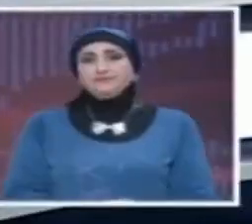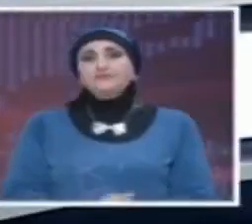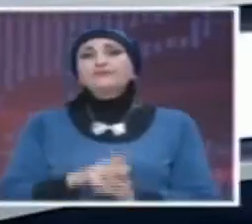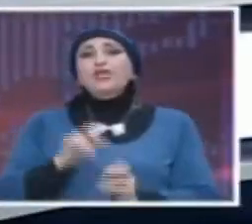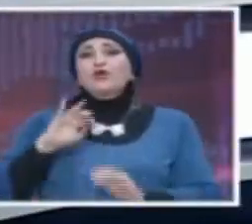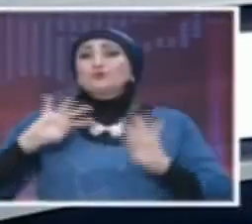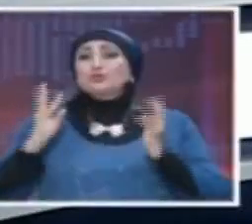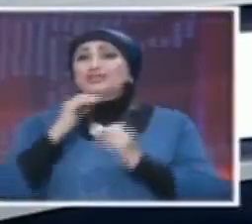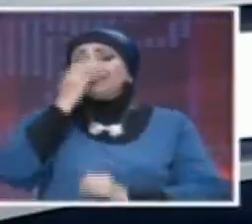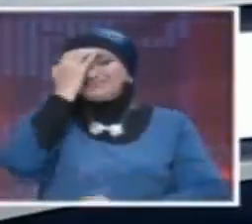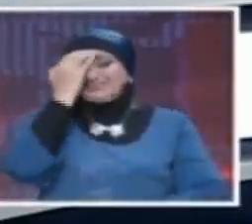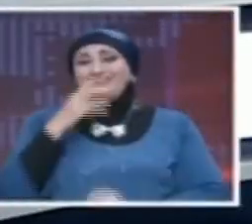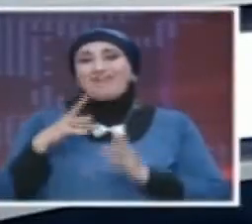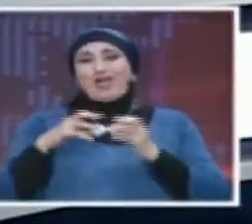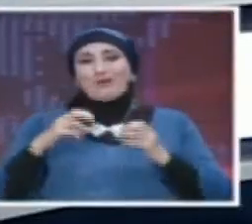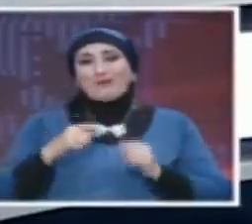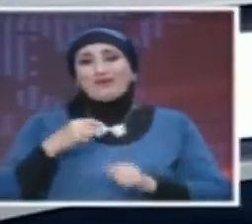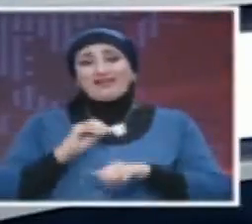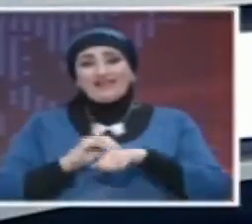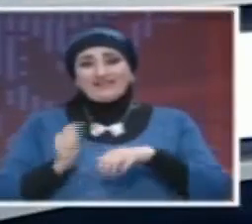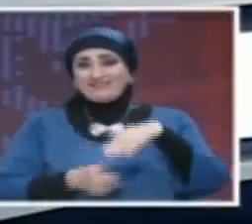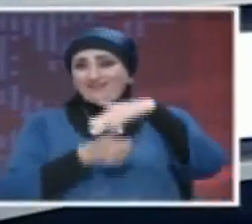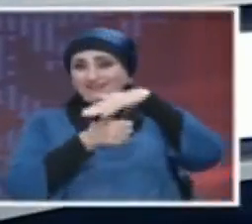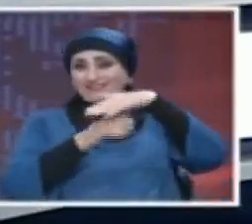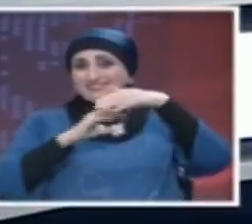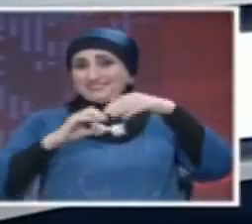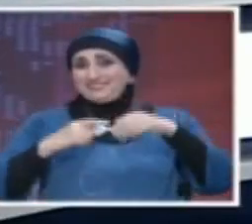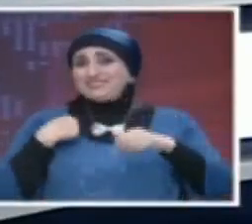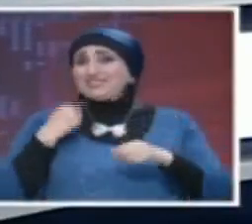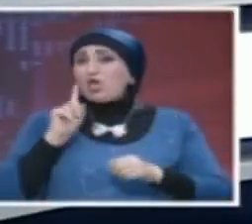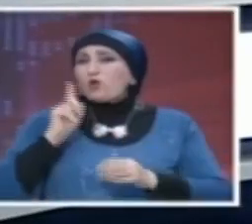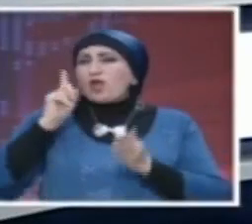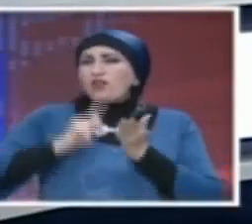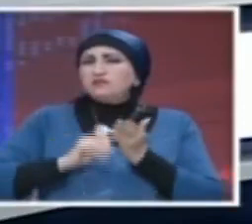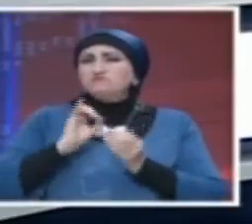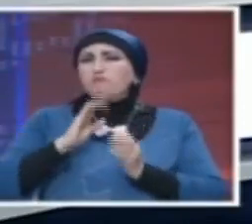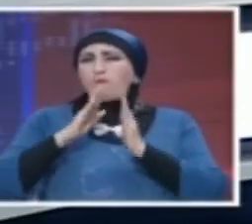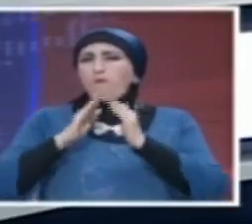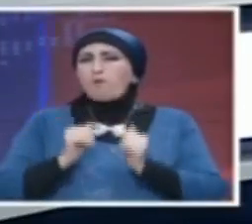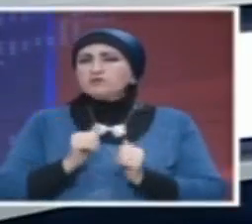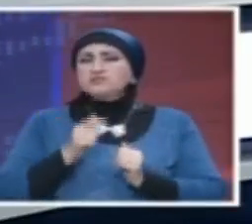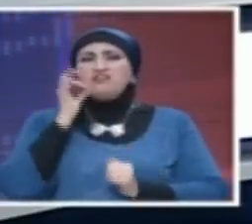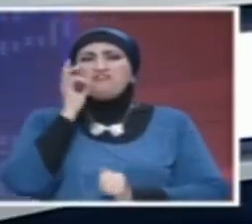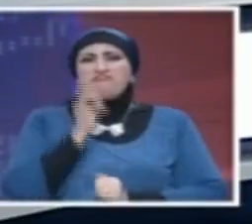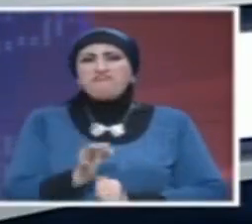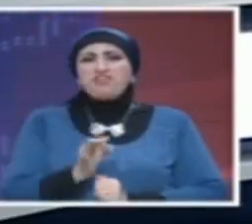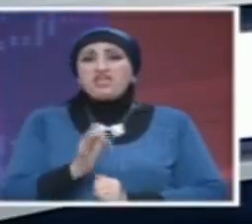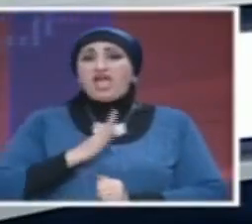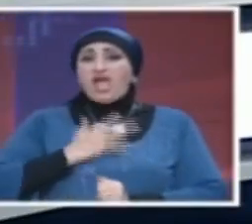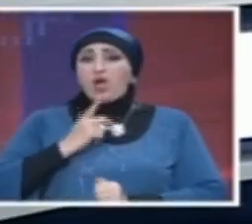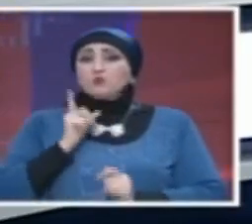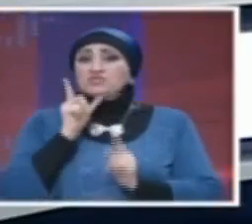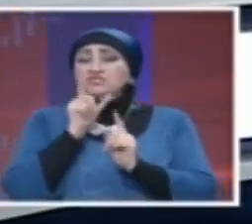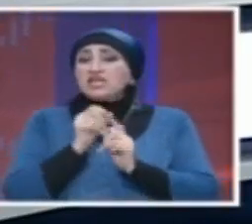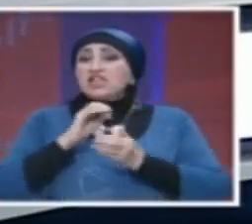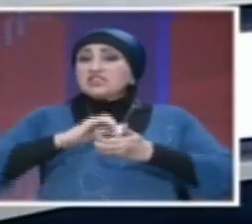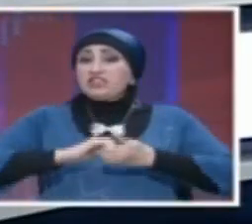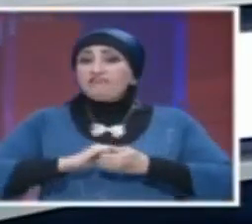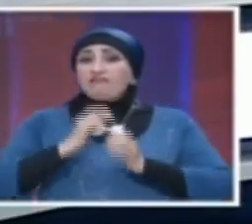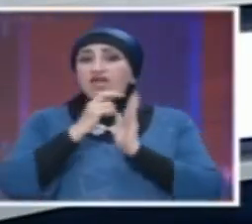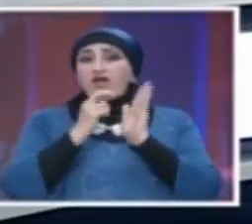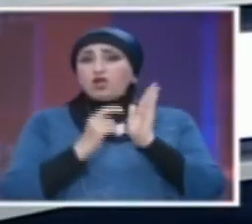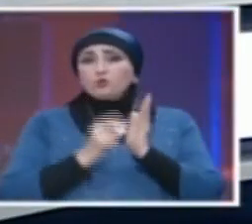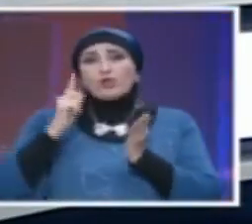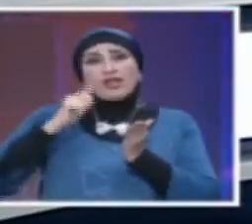أهلا بكم إلى التفاصيل. أكد السيد الرئيس عبد الفتاح السيسي ثوابت الموقف المصري الساعي للتوصل إلى اتفاق